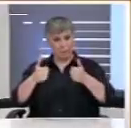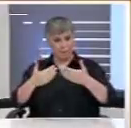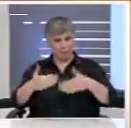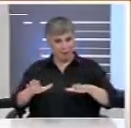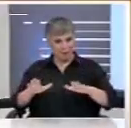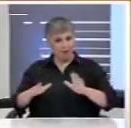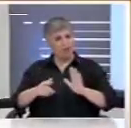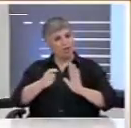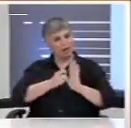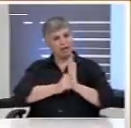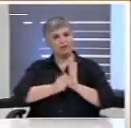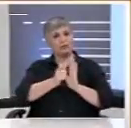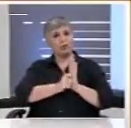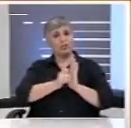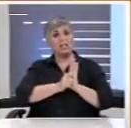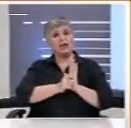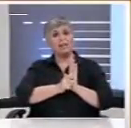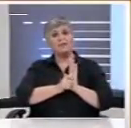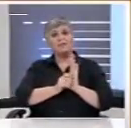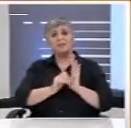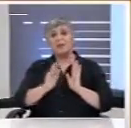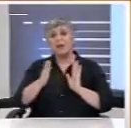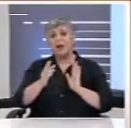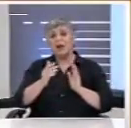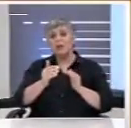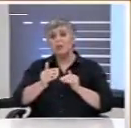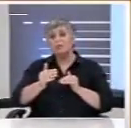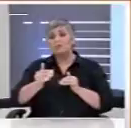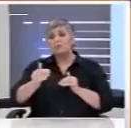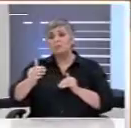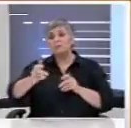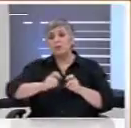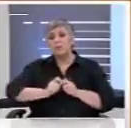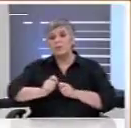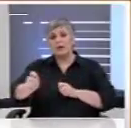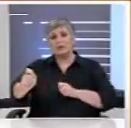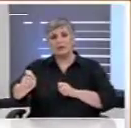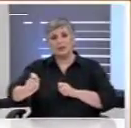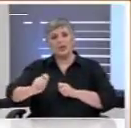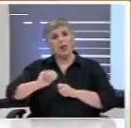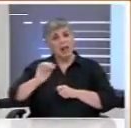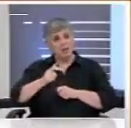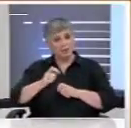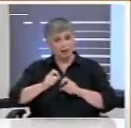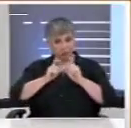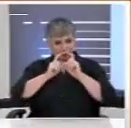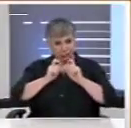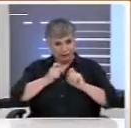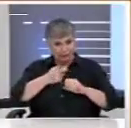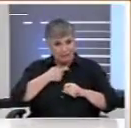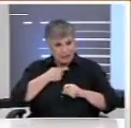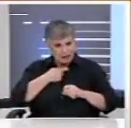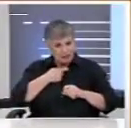Eurogroup έχει το if necessary για τα μακροπρόθεσμα μέτρα για το χρέος, που δεν είναι ούτε τα μεσοπρόθεσμα, ούτε